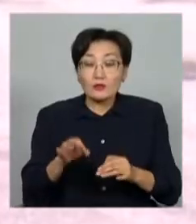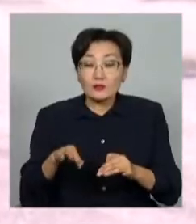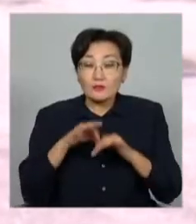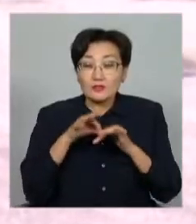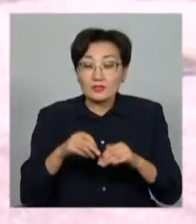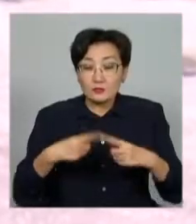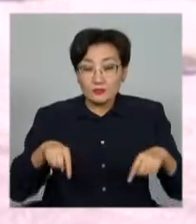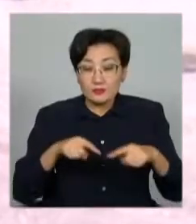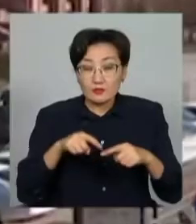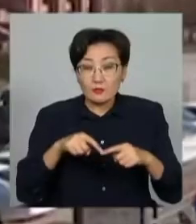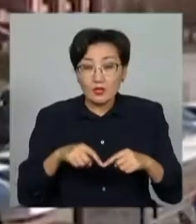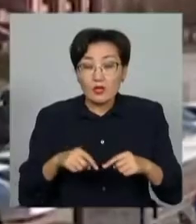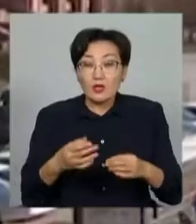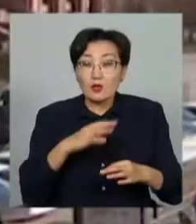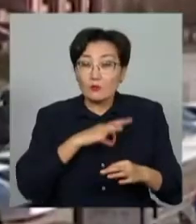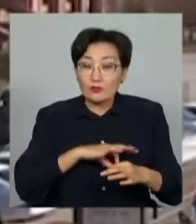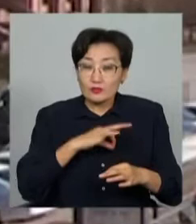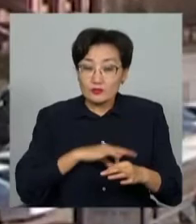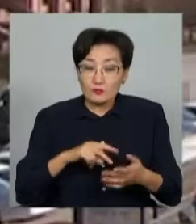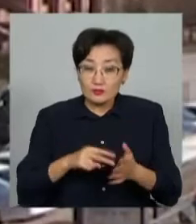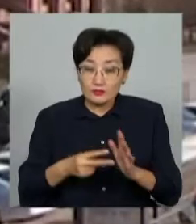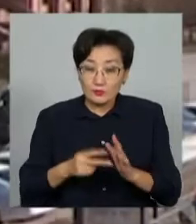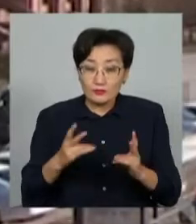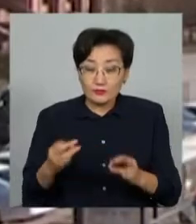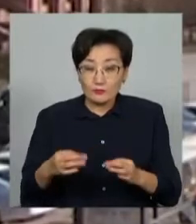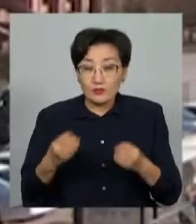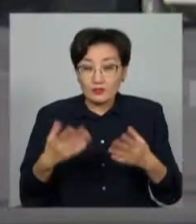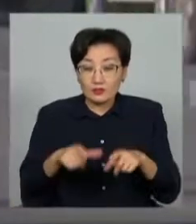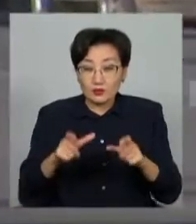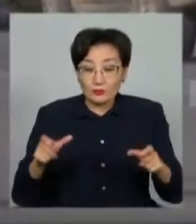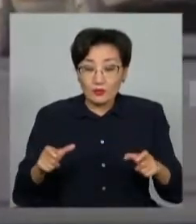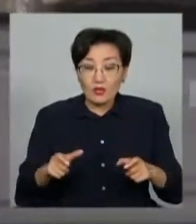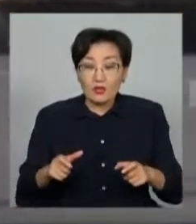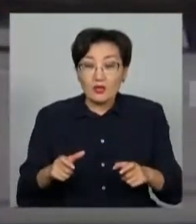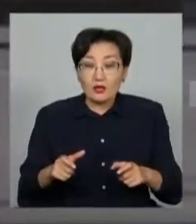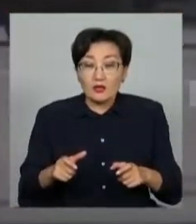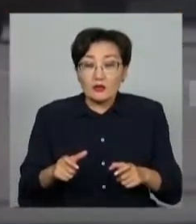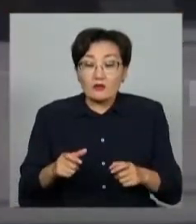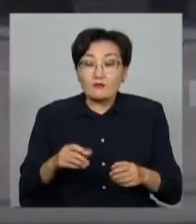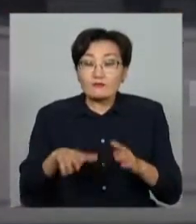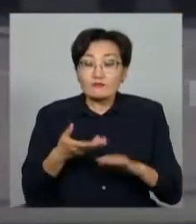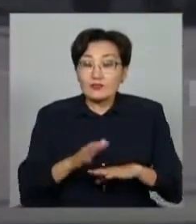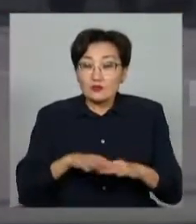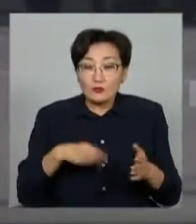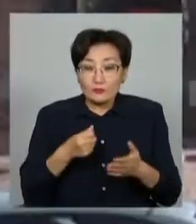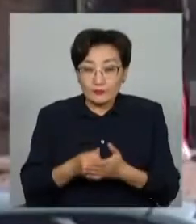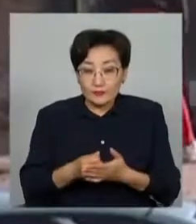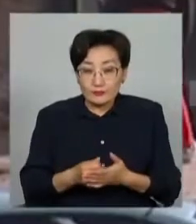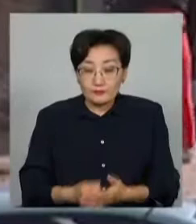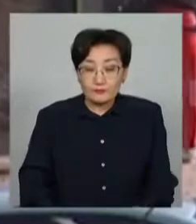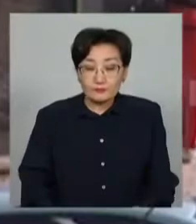айналысатын компаниялар қазынасын қампайтуды көздегенімен қарапайым халықтың қалтасына салмақ түсіріп отырғаны